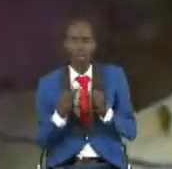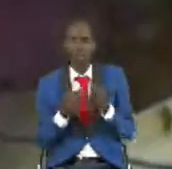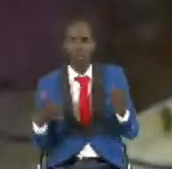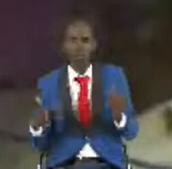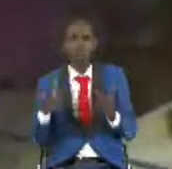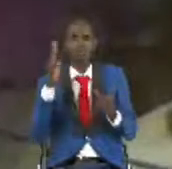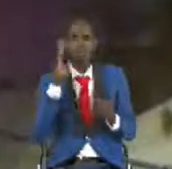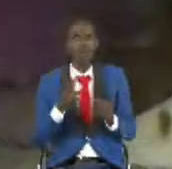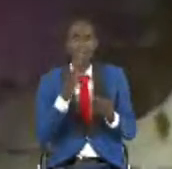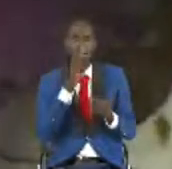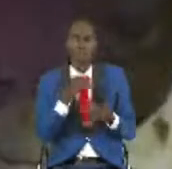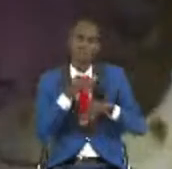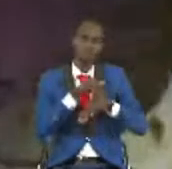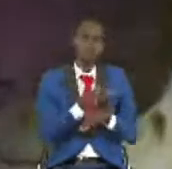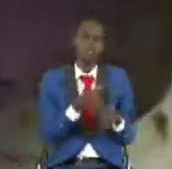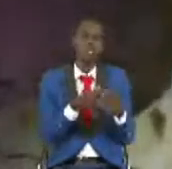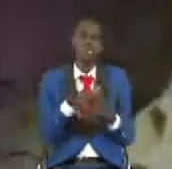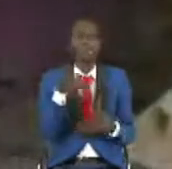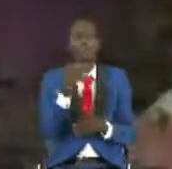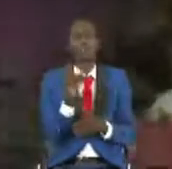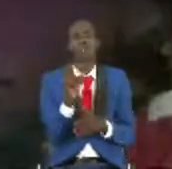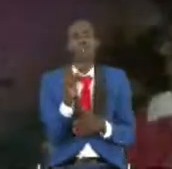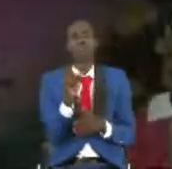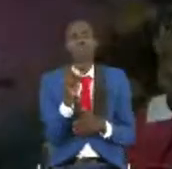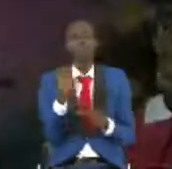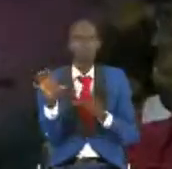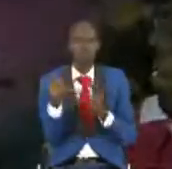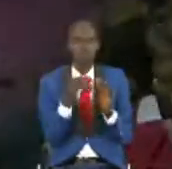vous qui êtes en ligne, Facebook,